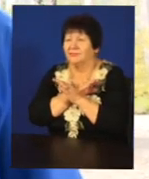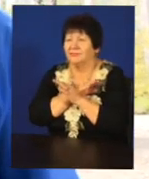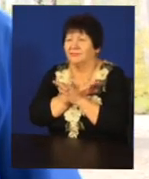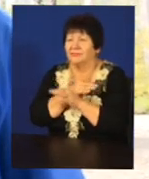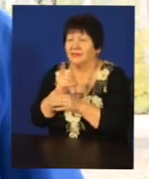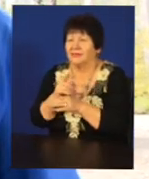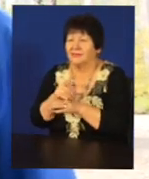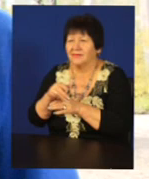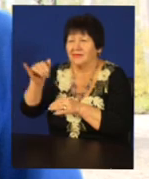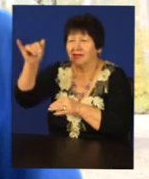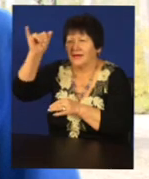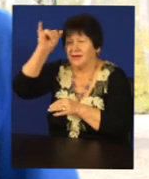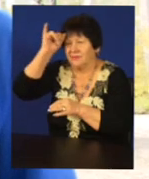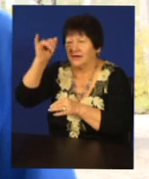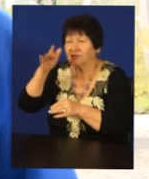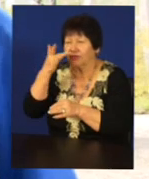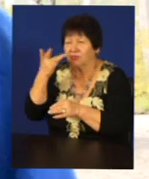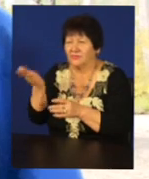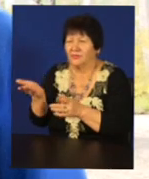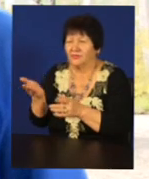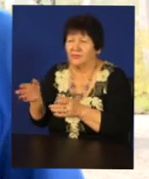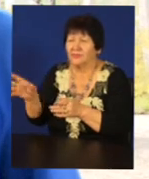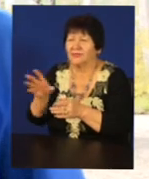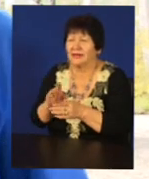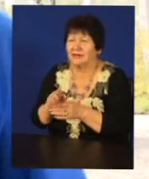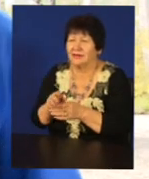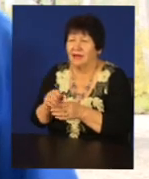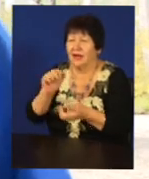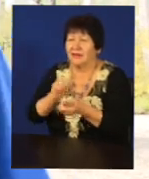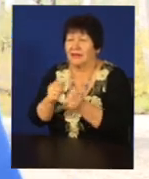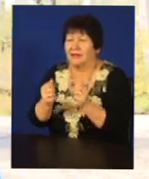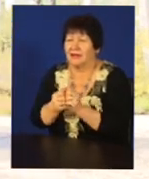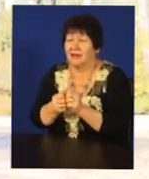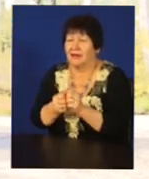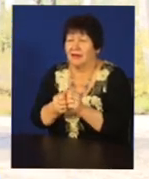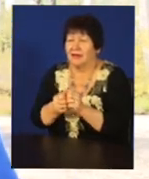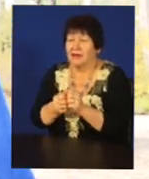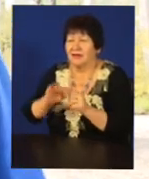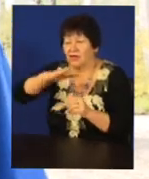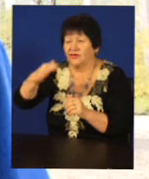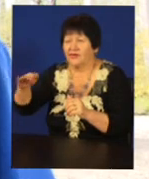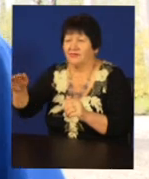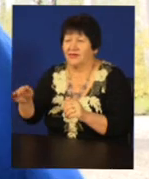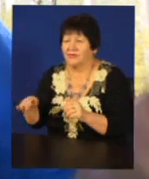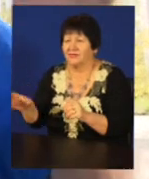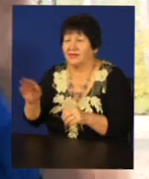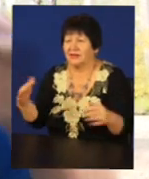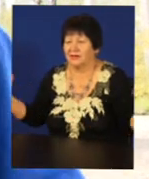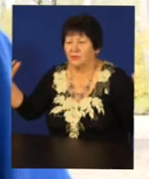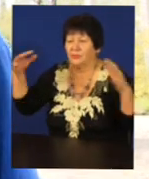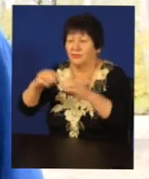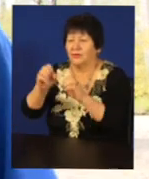și s-o bălegat vaca, tăt duci acolo, tăt gunoiul, chetrile, șiferul, tăt la un